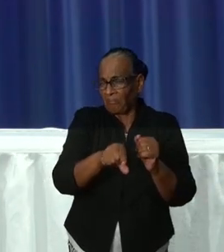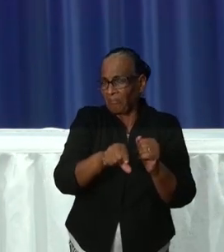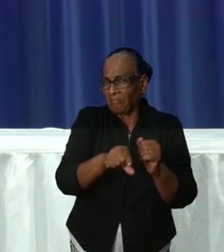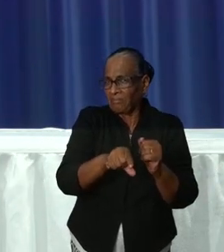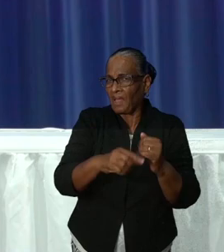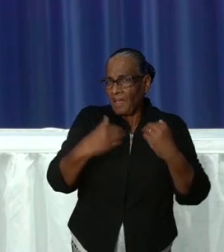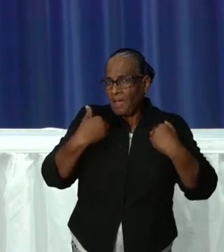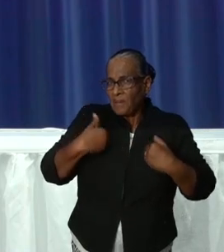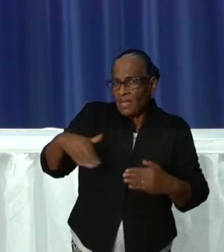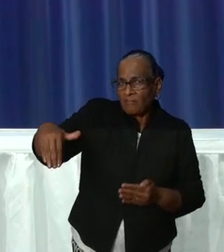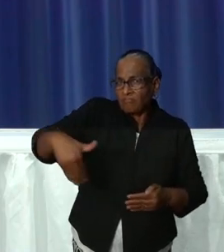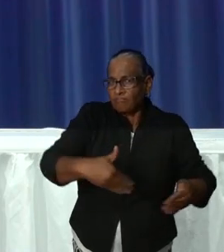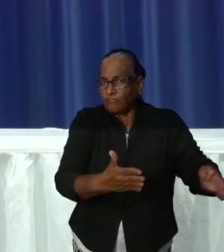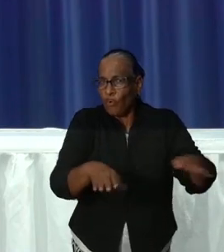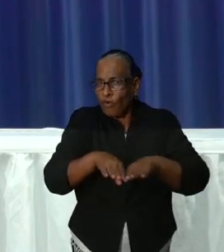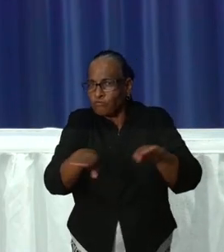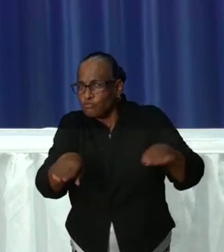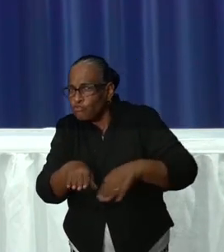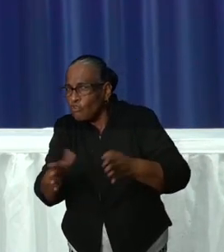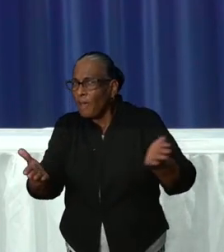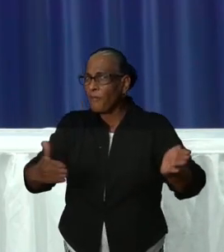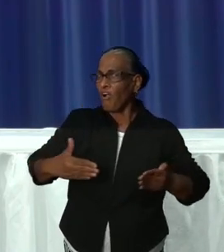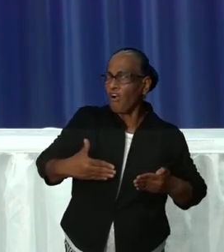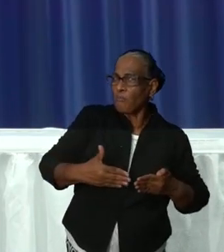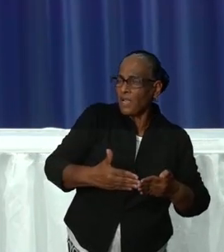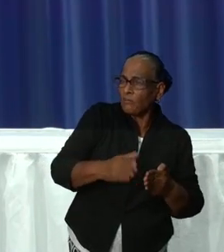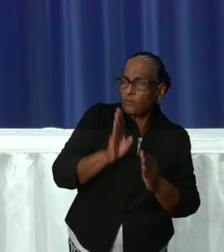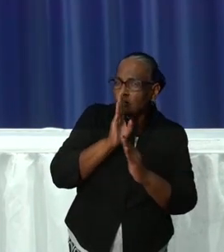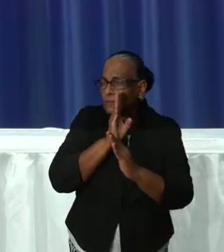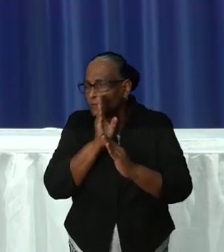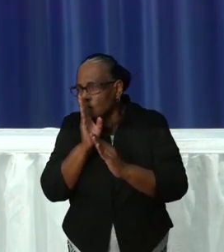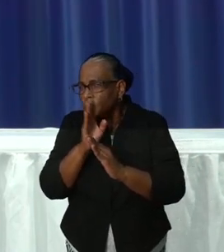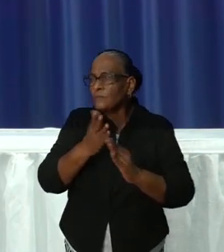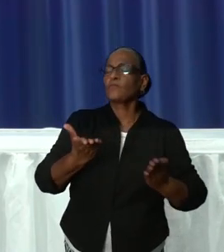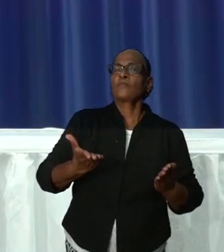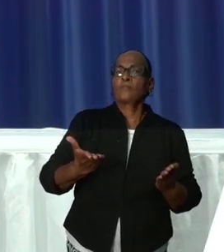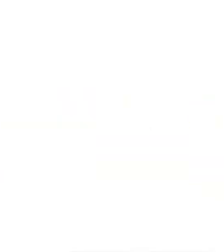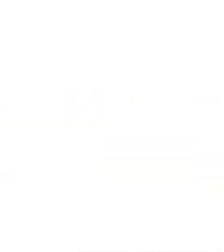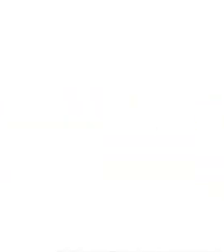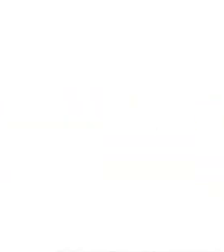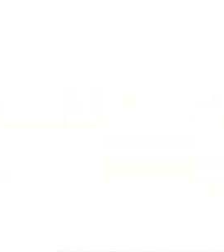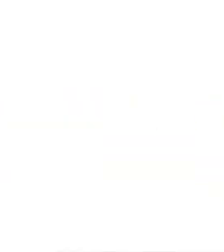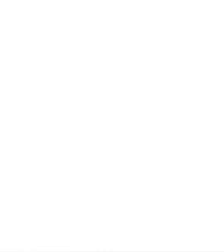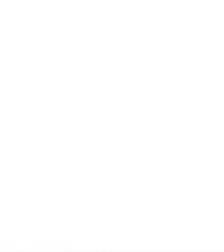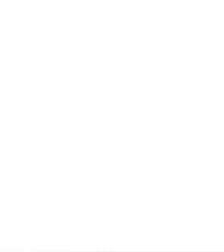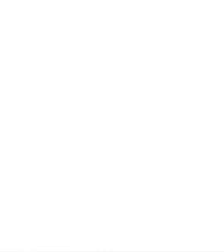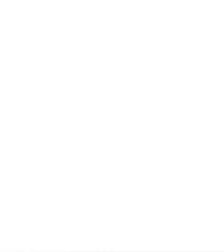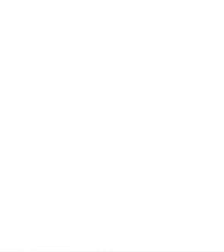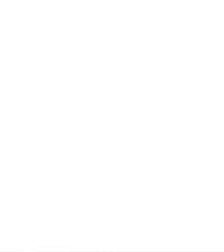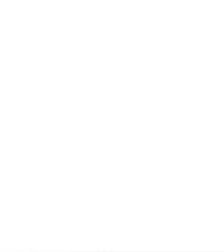waar dit plaatsvindt. Beide landen maken gebruik van die waterweg.